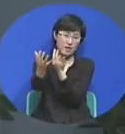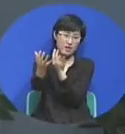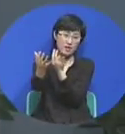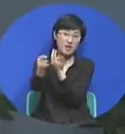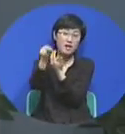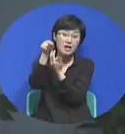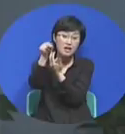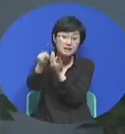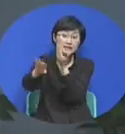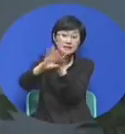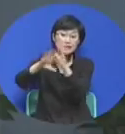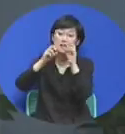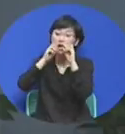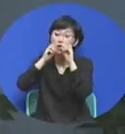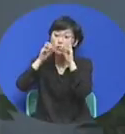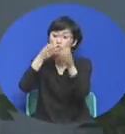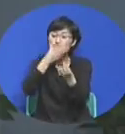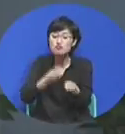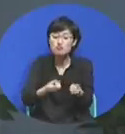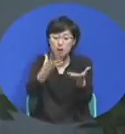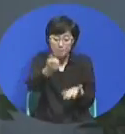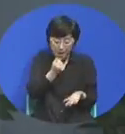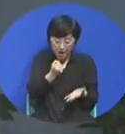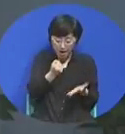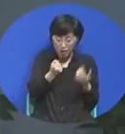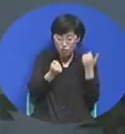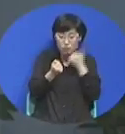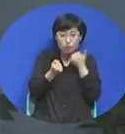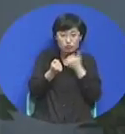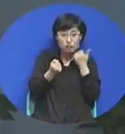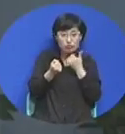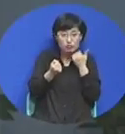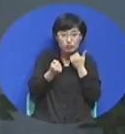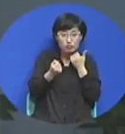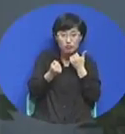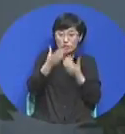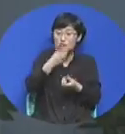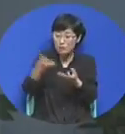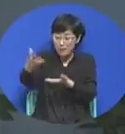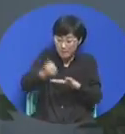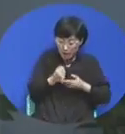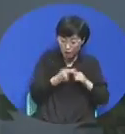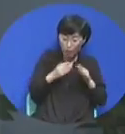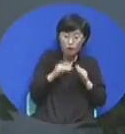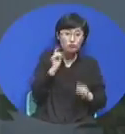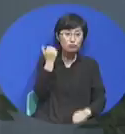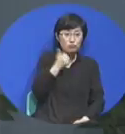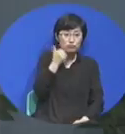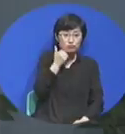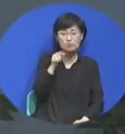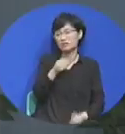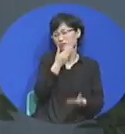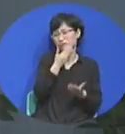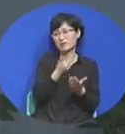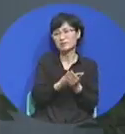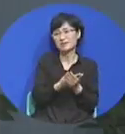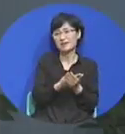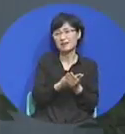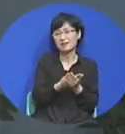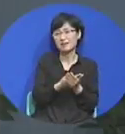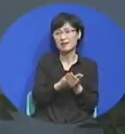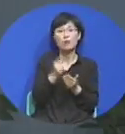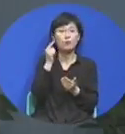교회 누가 붙잡냐가 중요합니다. And what's important is now who and at what church will hold on to this covenant. 제일